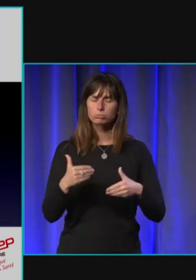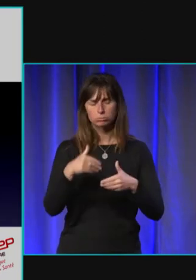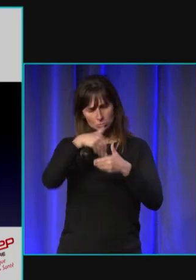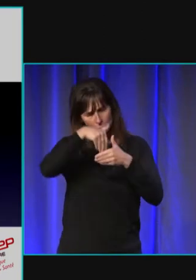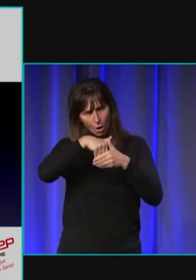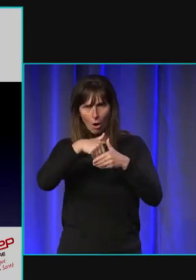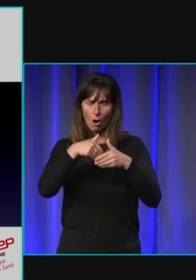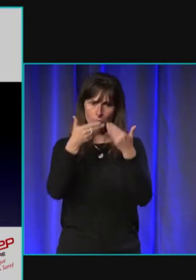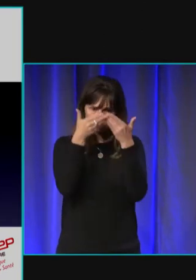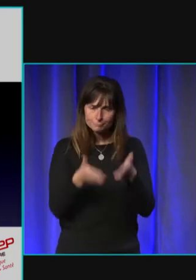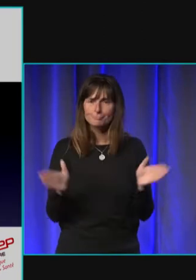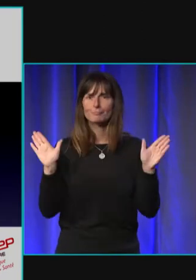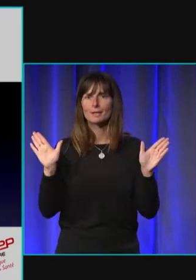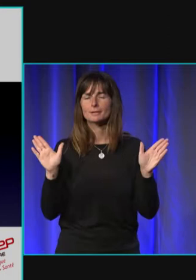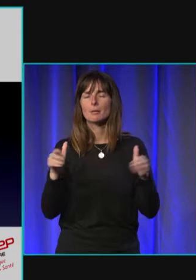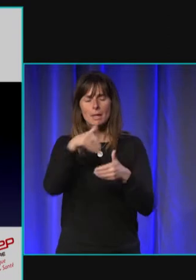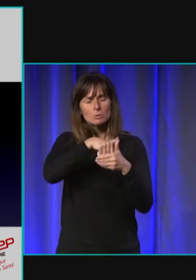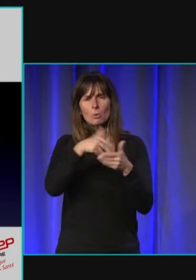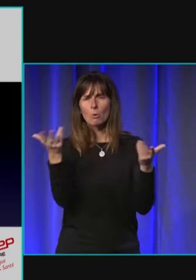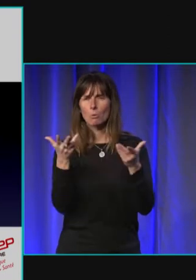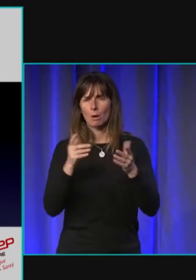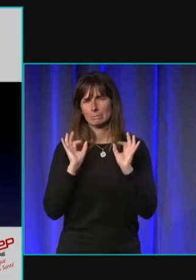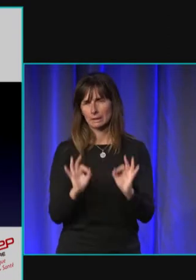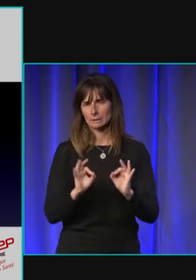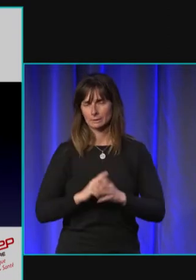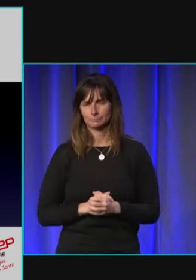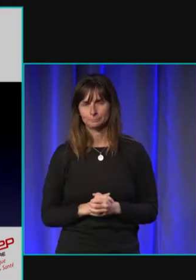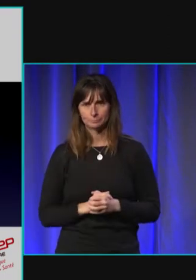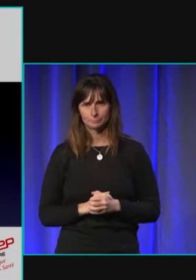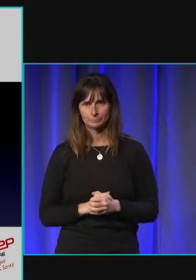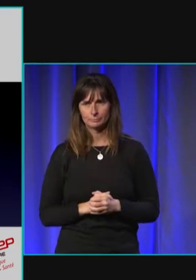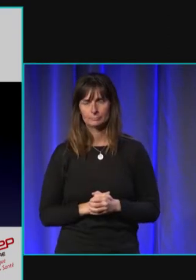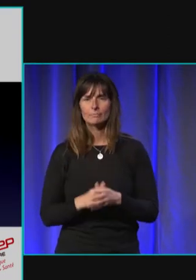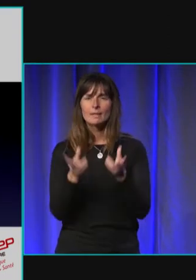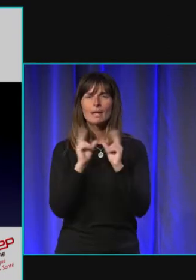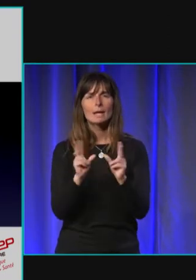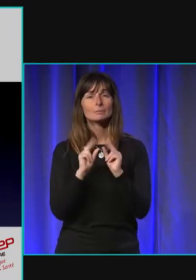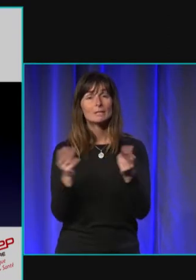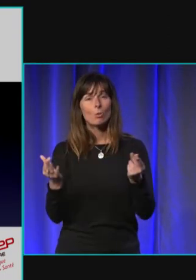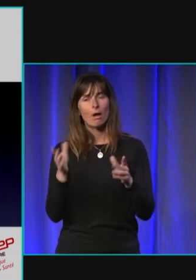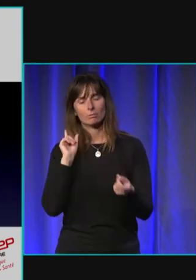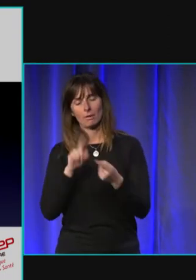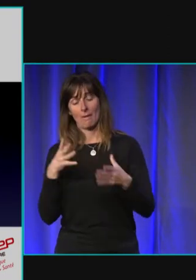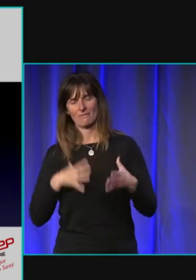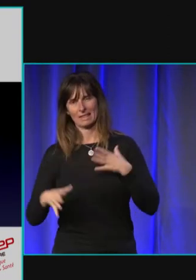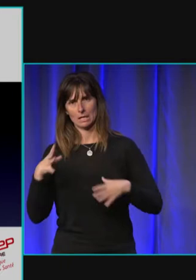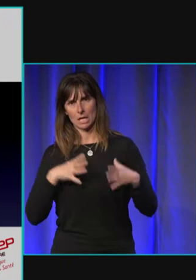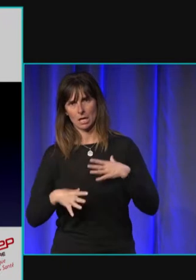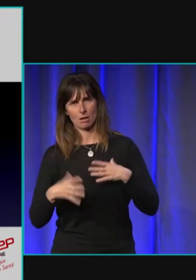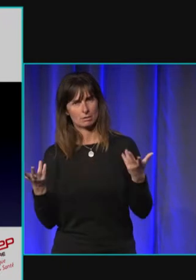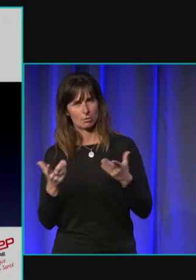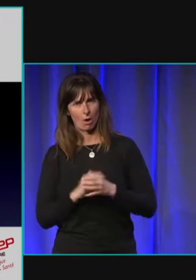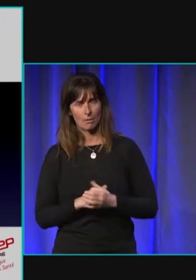mais derrière ce terme-là, je vais parler plus de la fatigabilité, c'est-à-dire la capacité